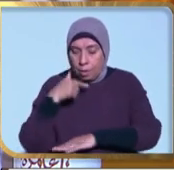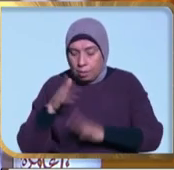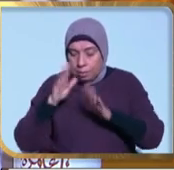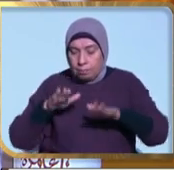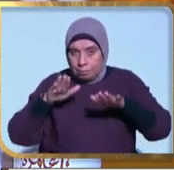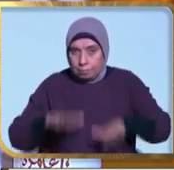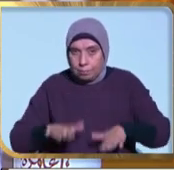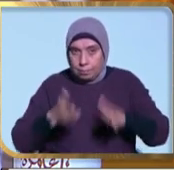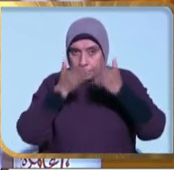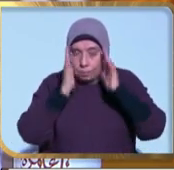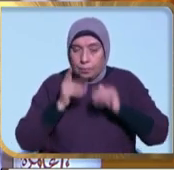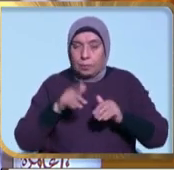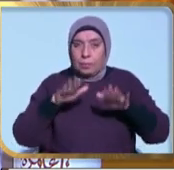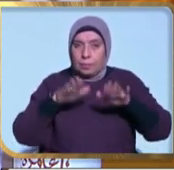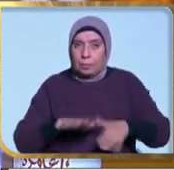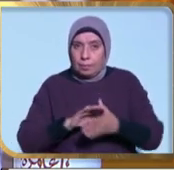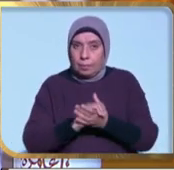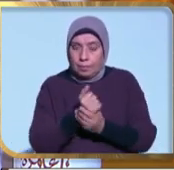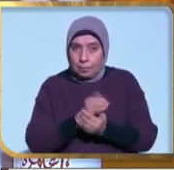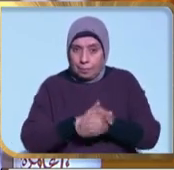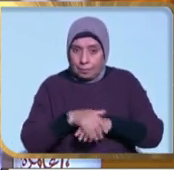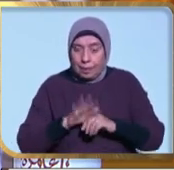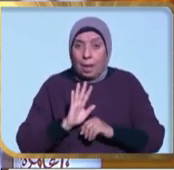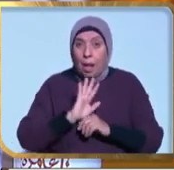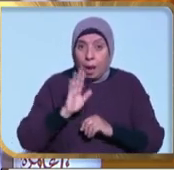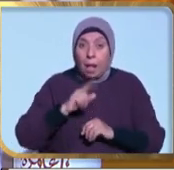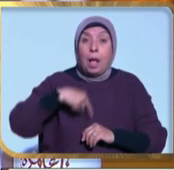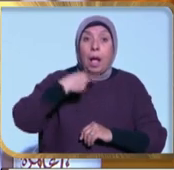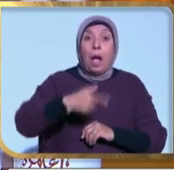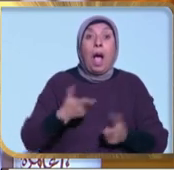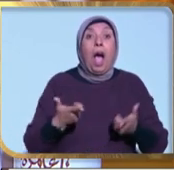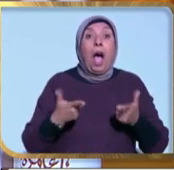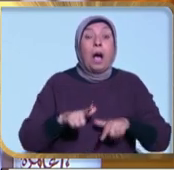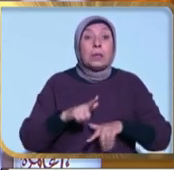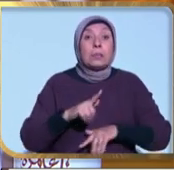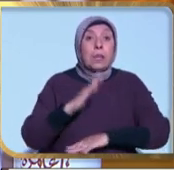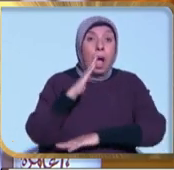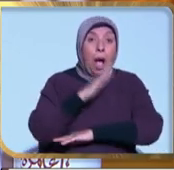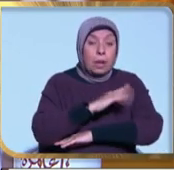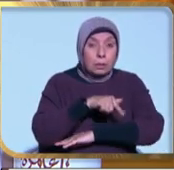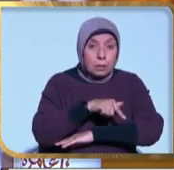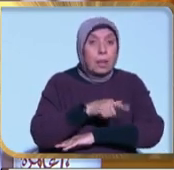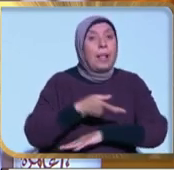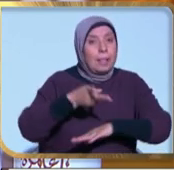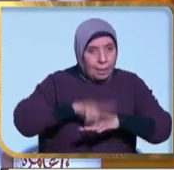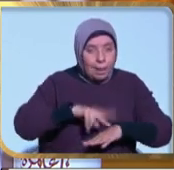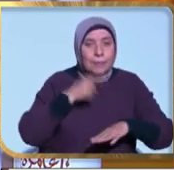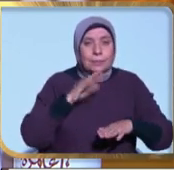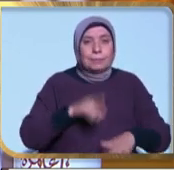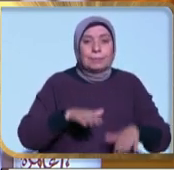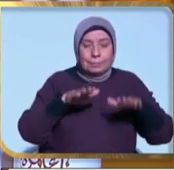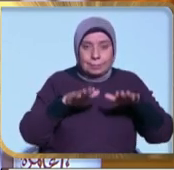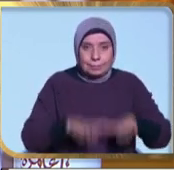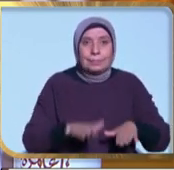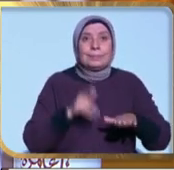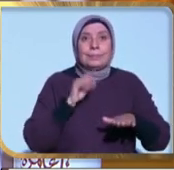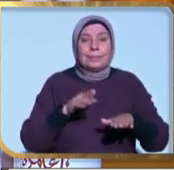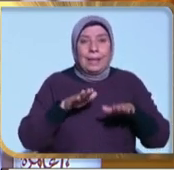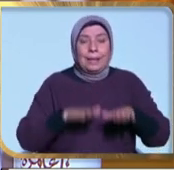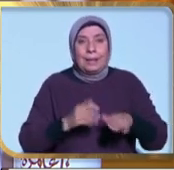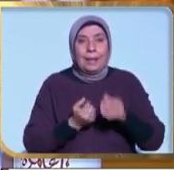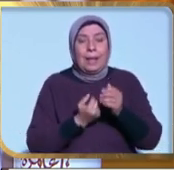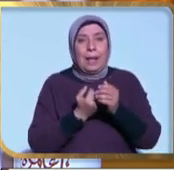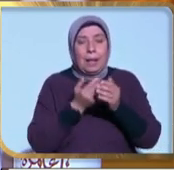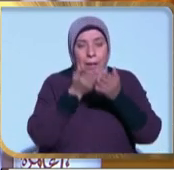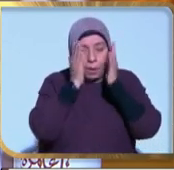هتصلي ما تقولش مثلا اقعد بالتيمم لغايه العصر لكن ينفع انها تصلي الظهر وتجمع معاه العصر اذا